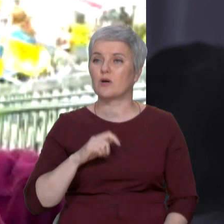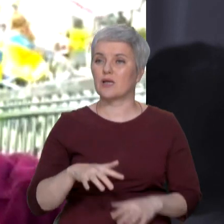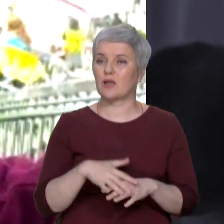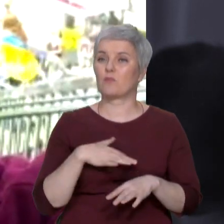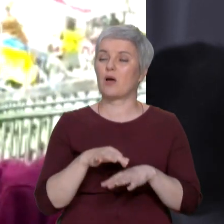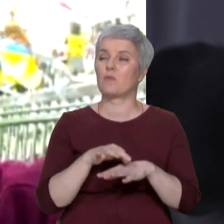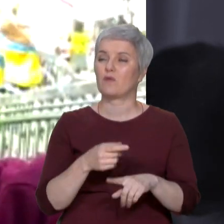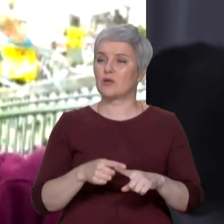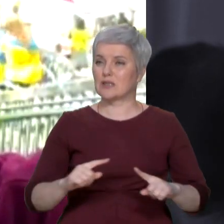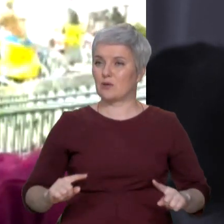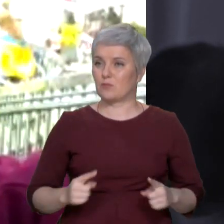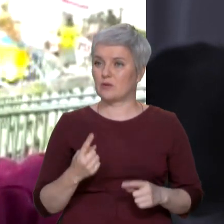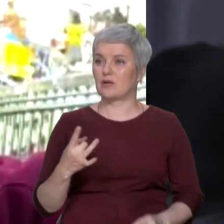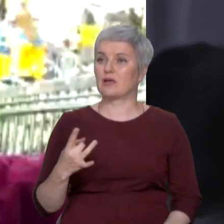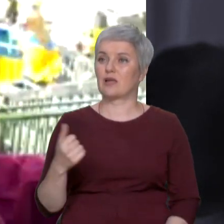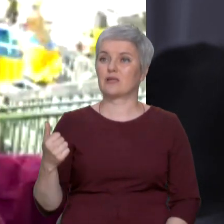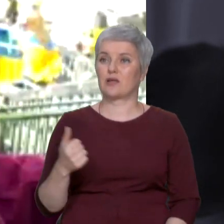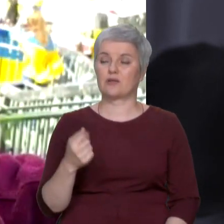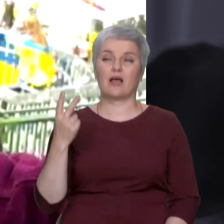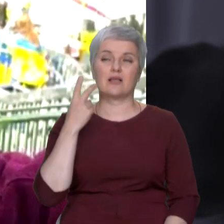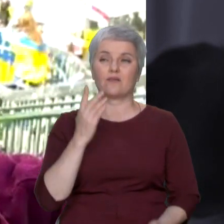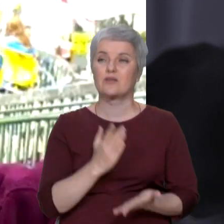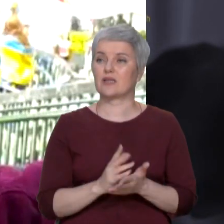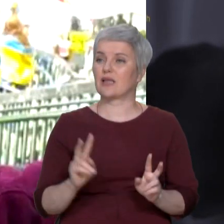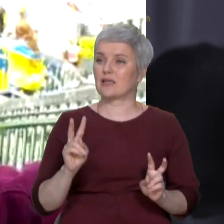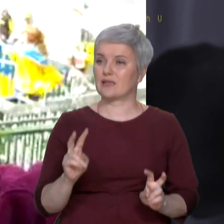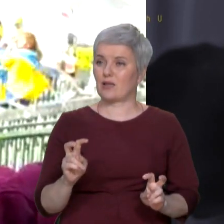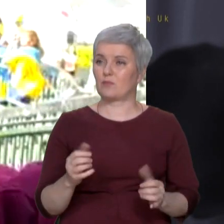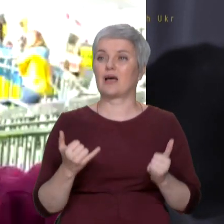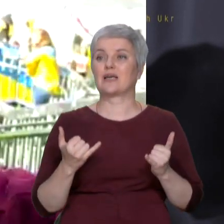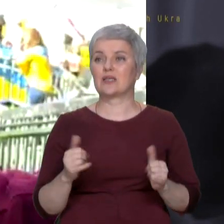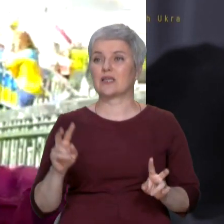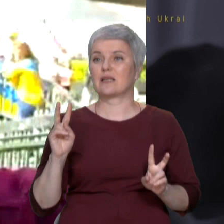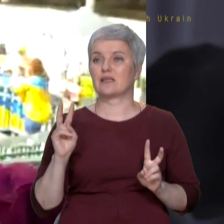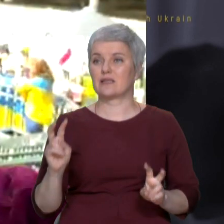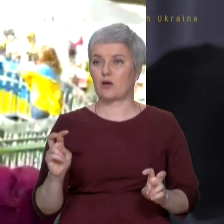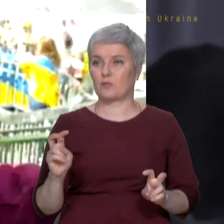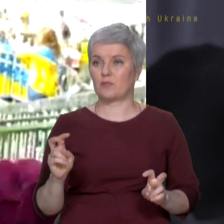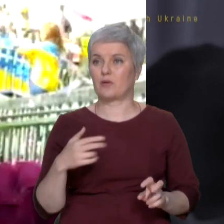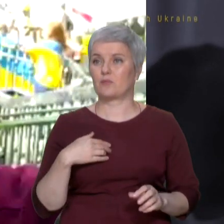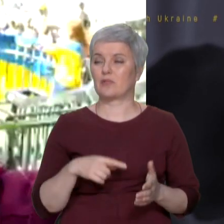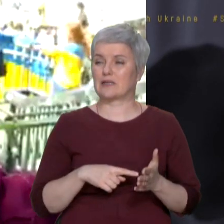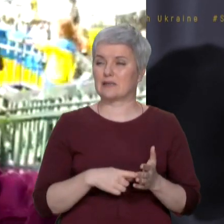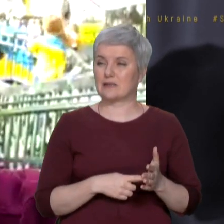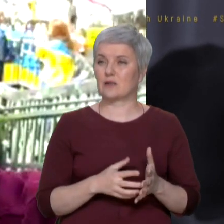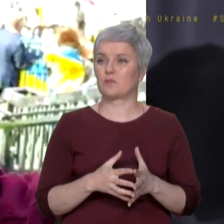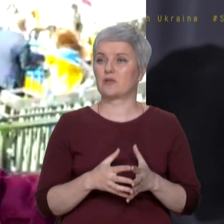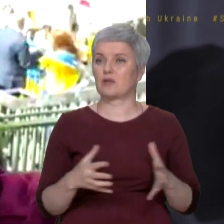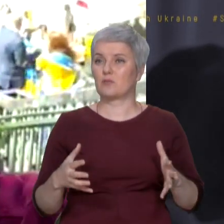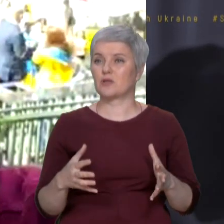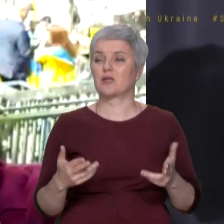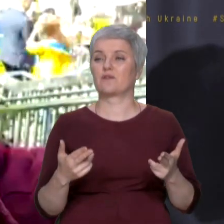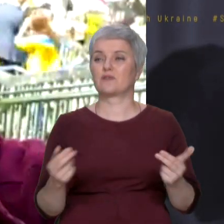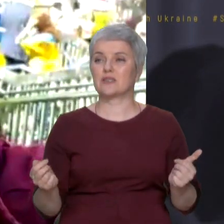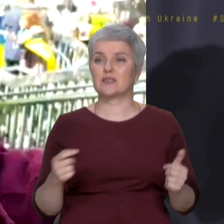ці протести раз на тиждень, завжди є тема. Сьогодні тема, яку ми тиснемо найбільше, це